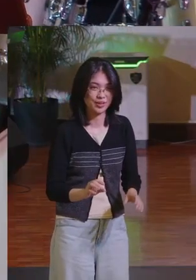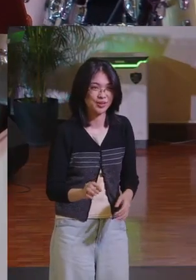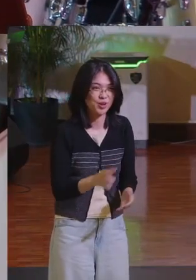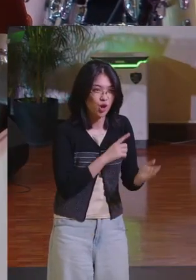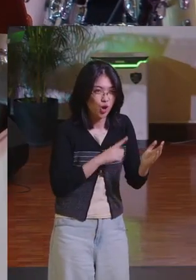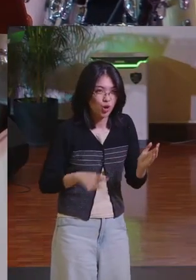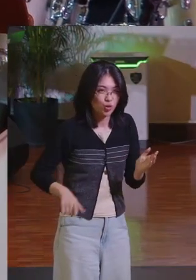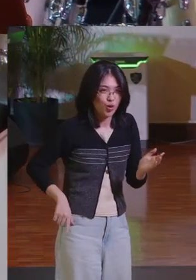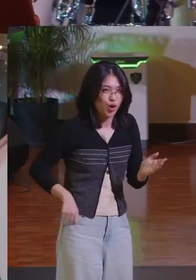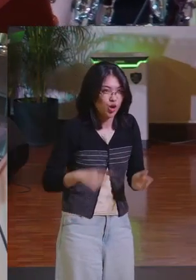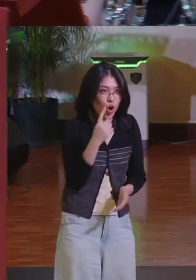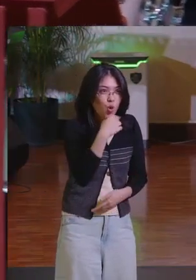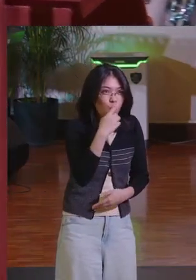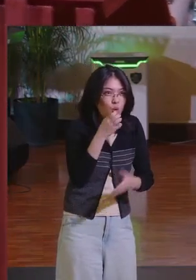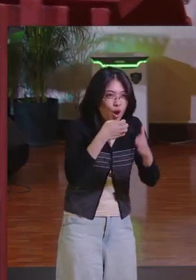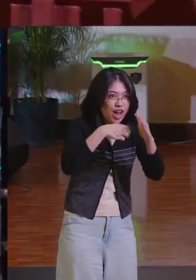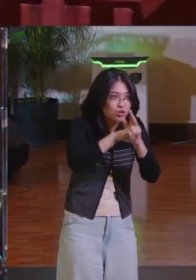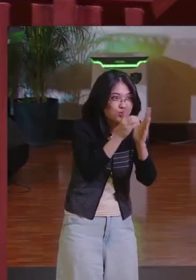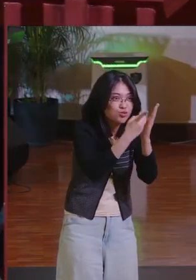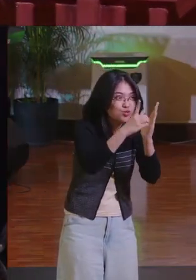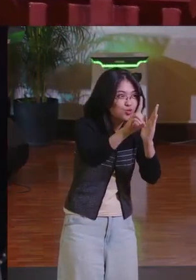po ang aking pakakasalan.